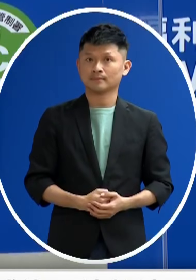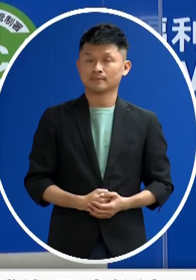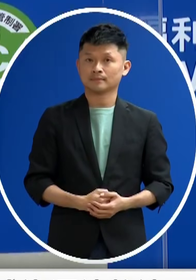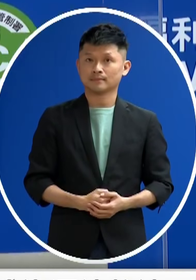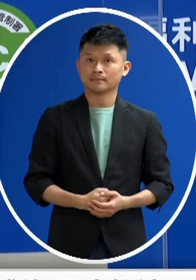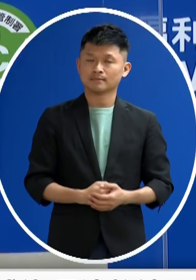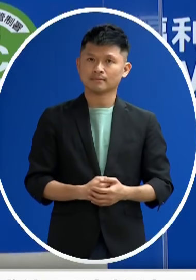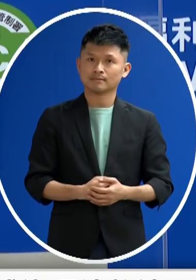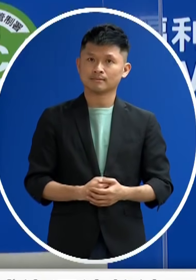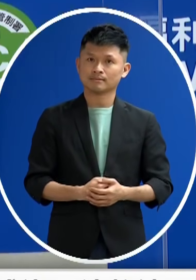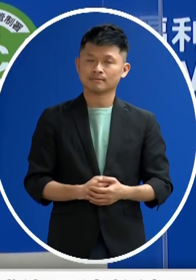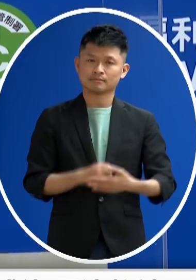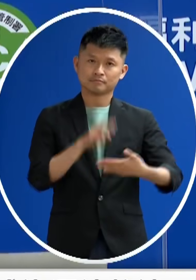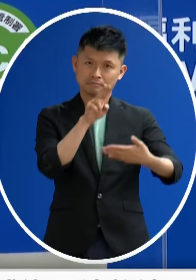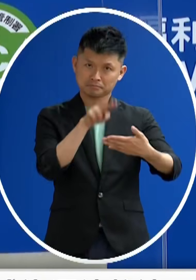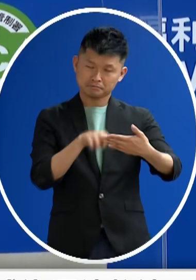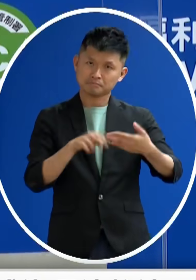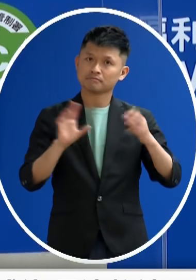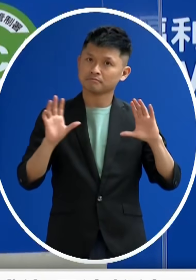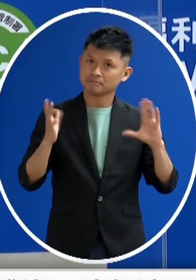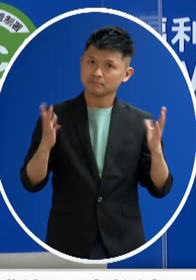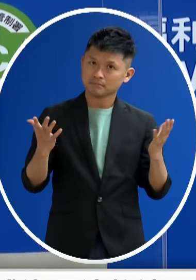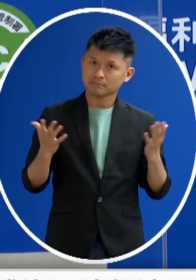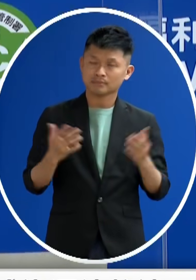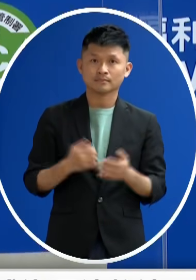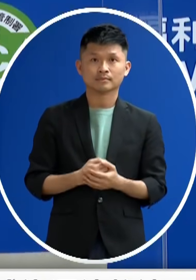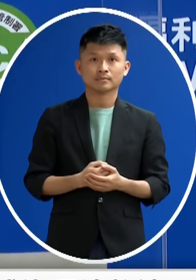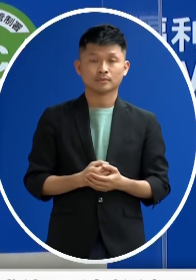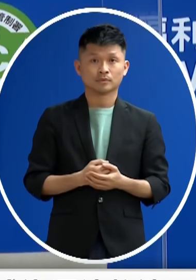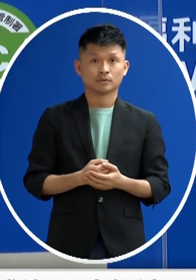这里面大概应该是说有